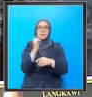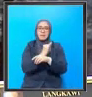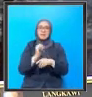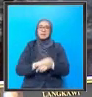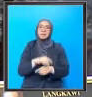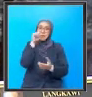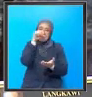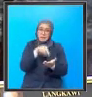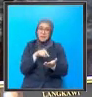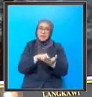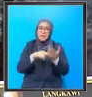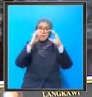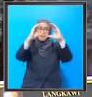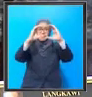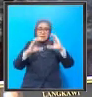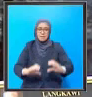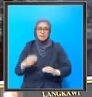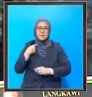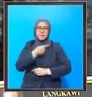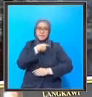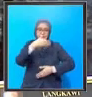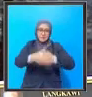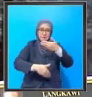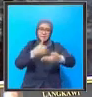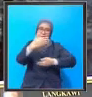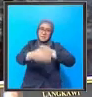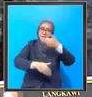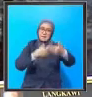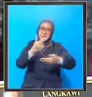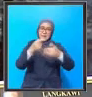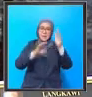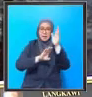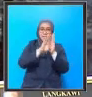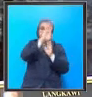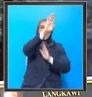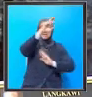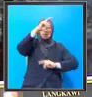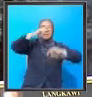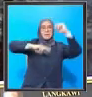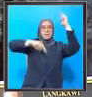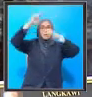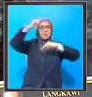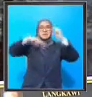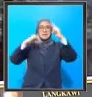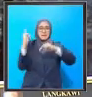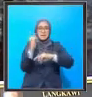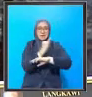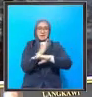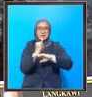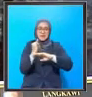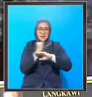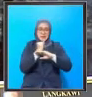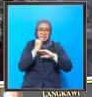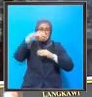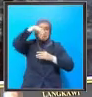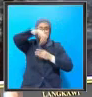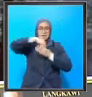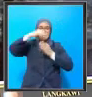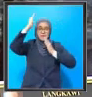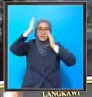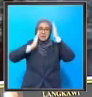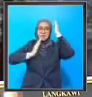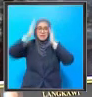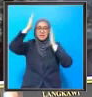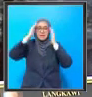kita memajukan pembangunan industri di Malaysia ini ini kita telah lihat